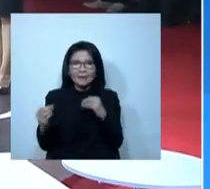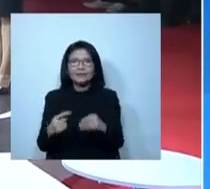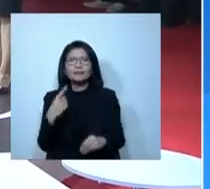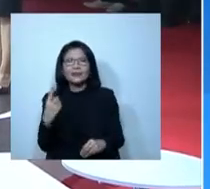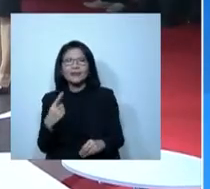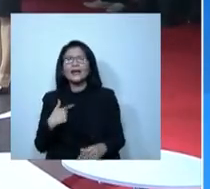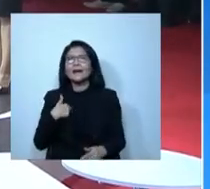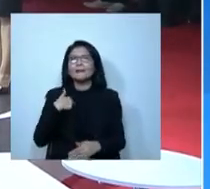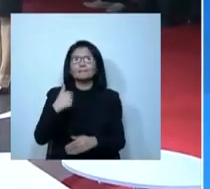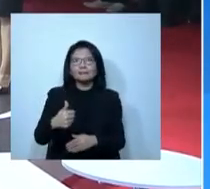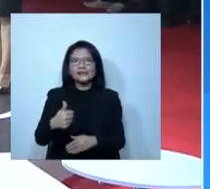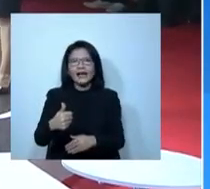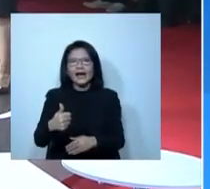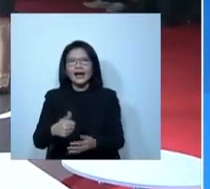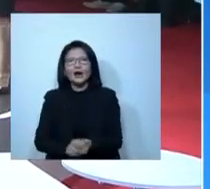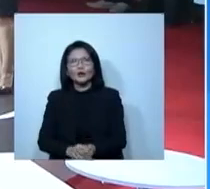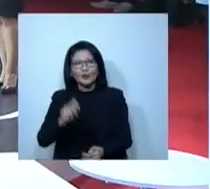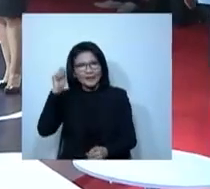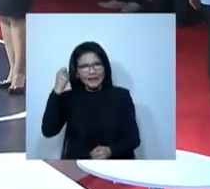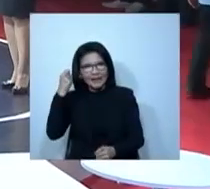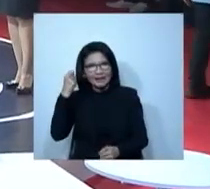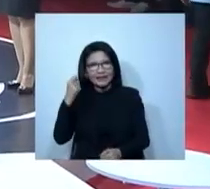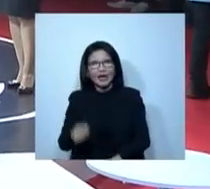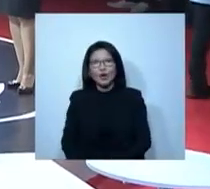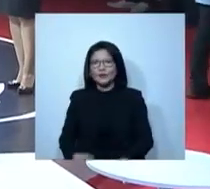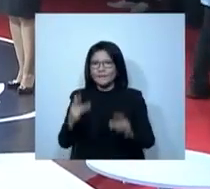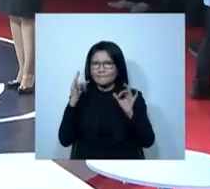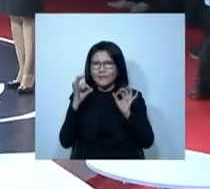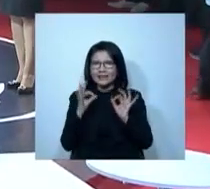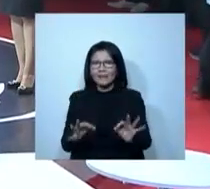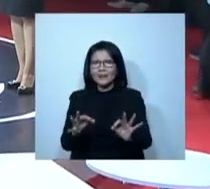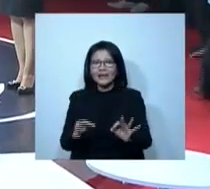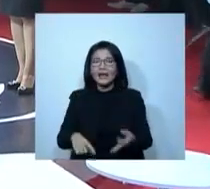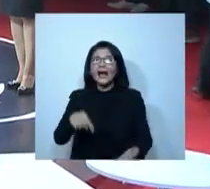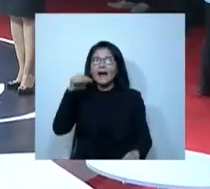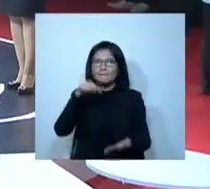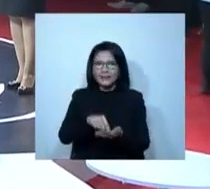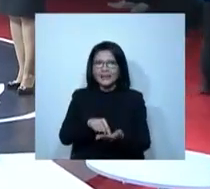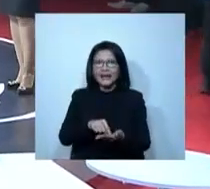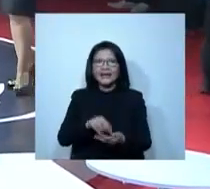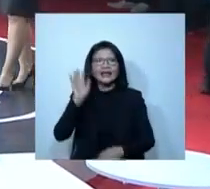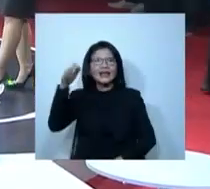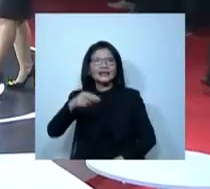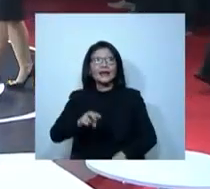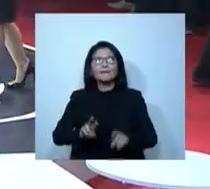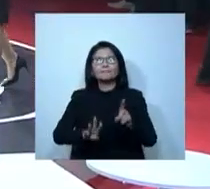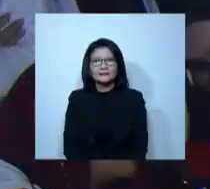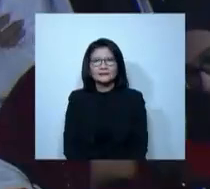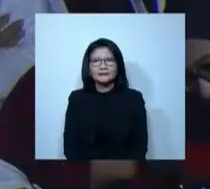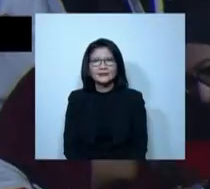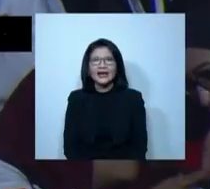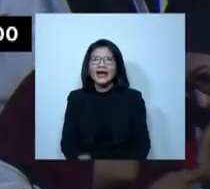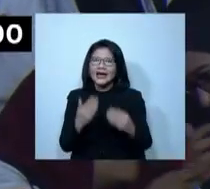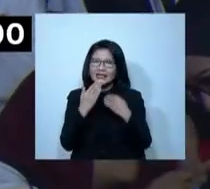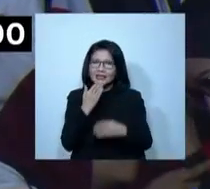Ya, kalau dari debat semalam saya kira rakyat Indonesia bisa melihat ya capres mana yang menjawab secara substantif,